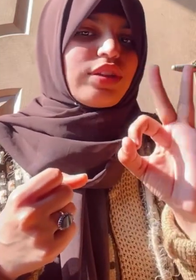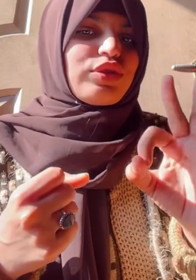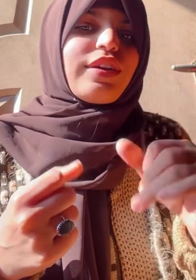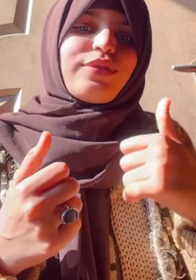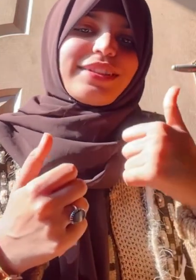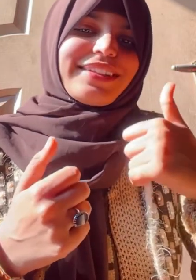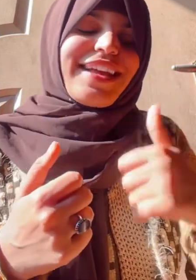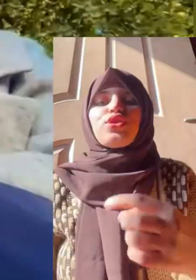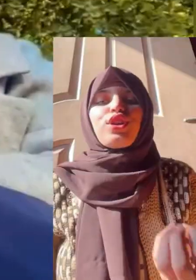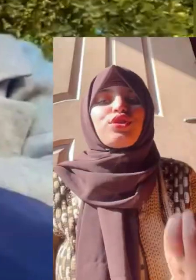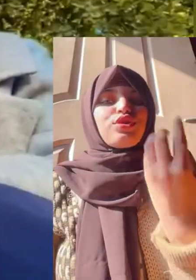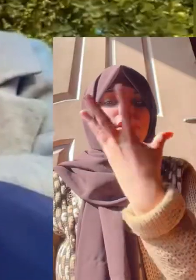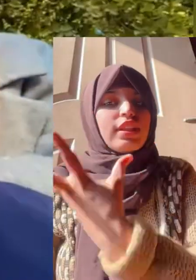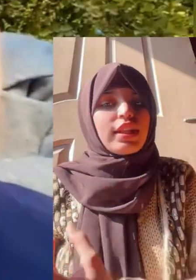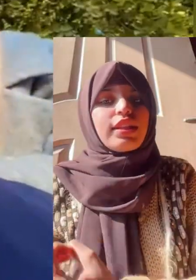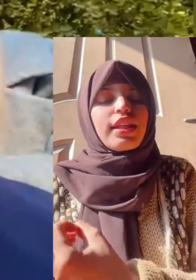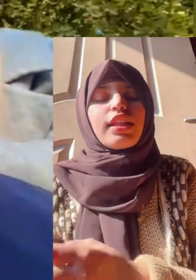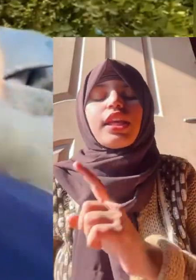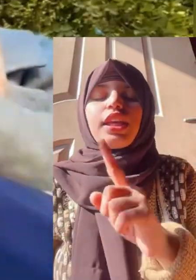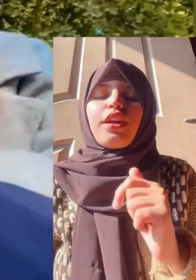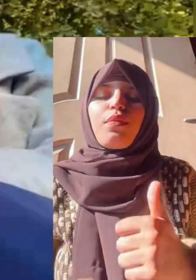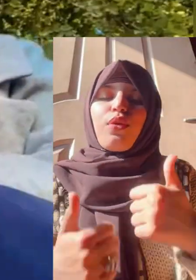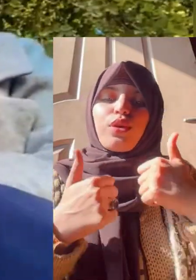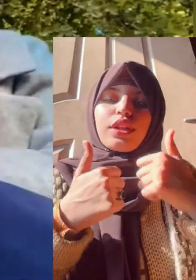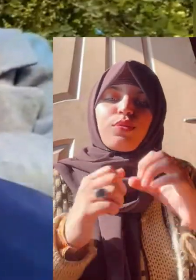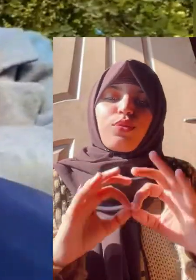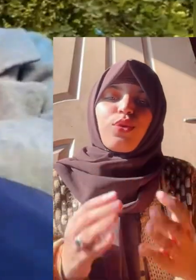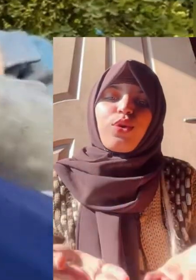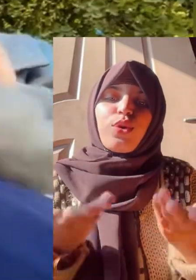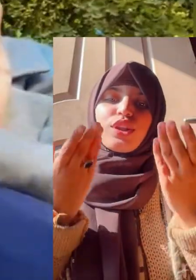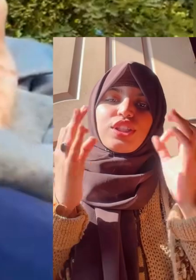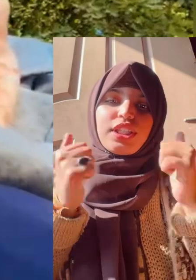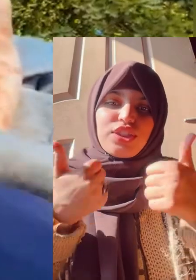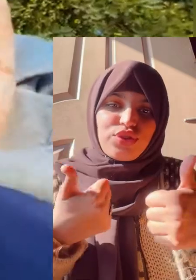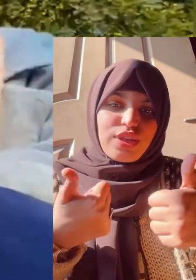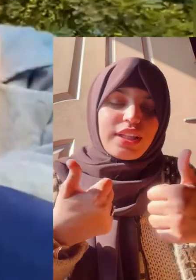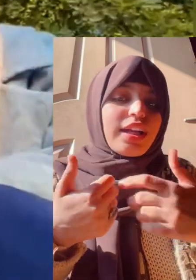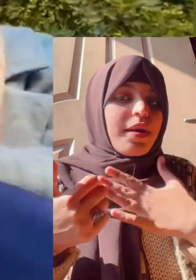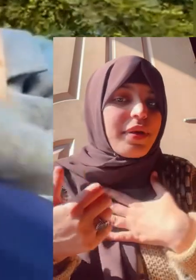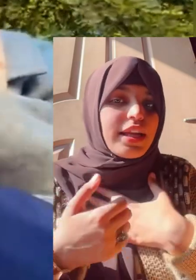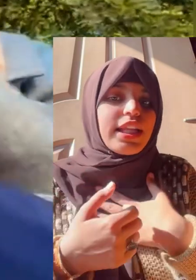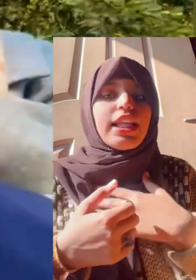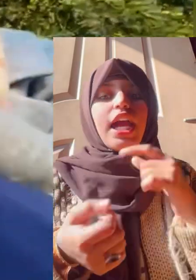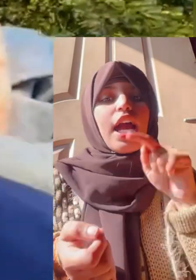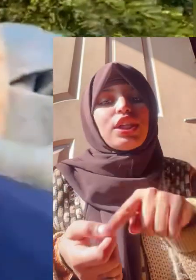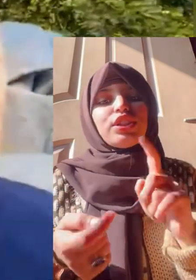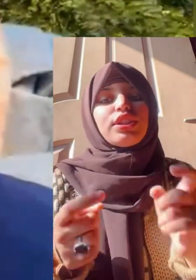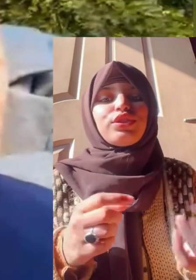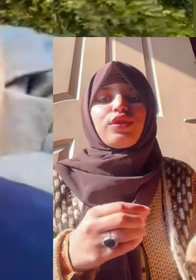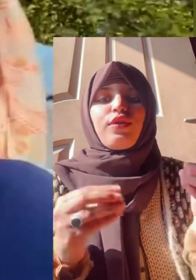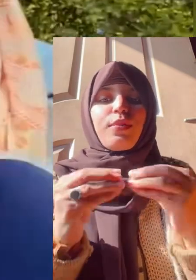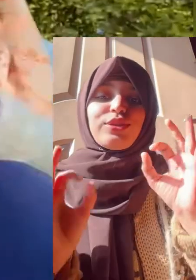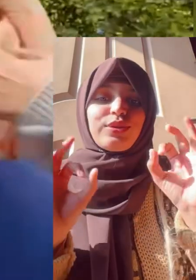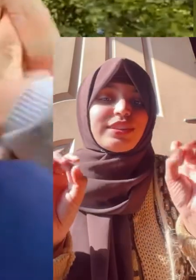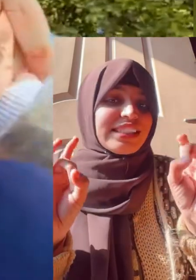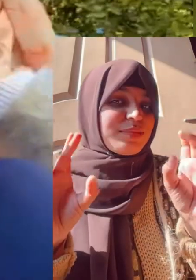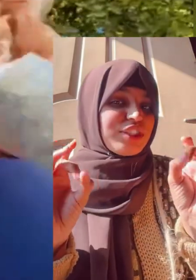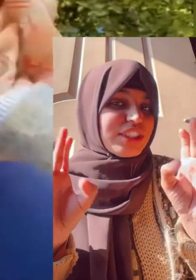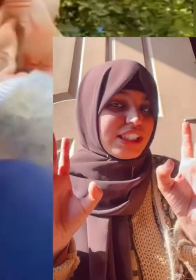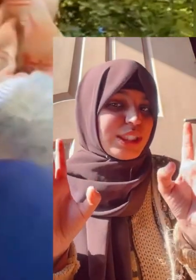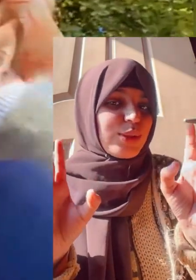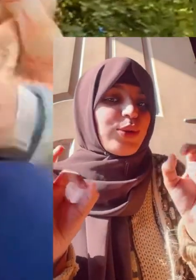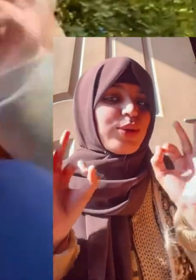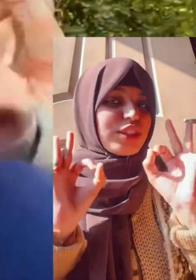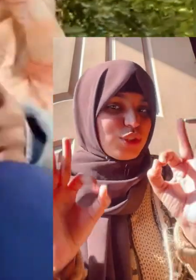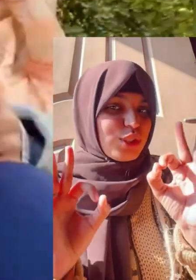अभी आज का जो दिन था वो हमारे लिए बहुत स्पेशल था। हम इस दिन मिले थे तो हमने कहा क्यों ना आपसे शेयर किया जाए और थोड़ी बहुत मेमोरीज दिखाई जाए। मेरा तो नहीं है, मैं